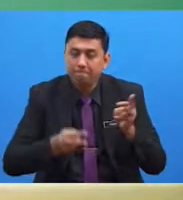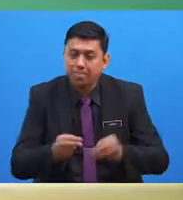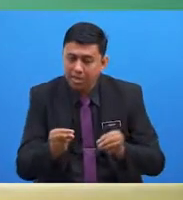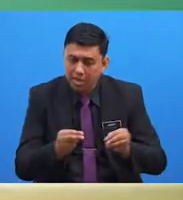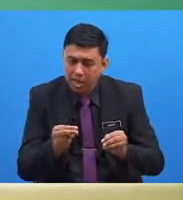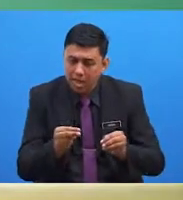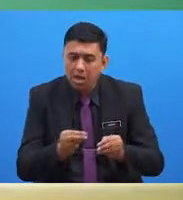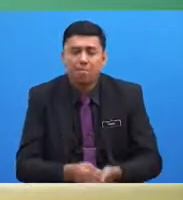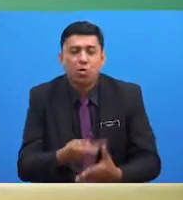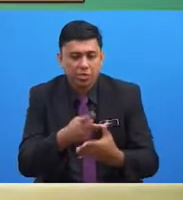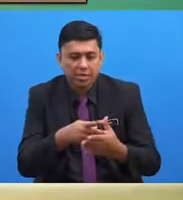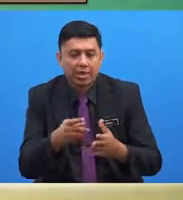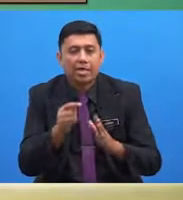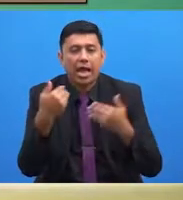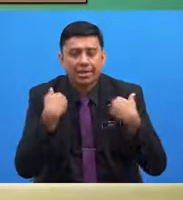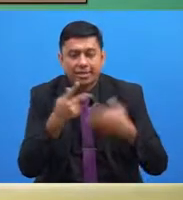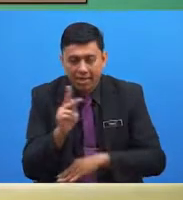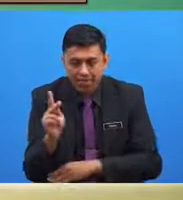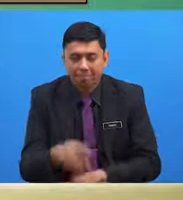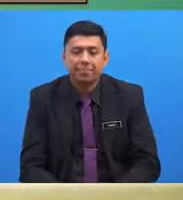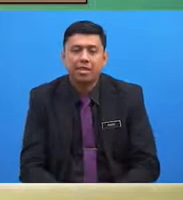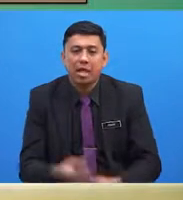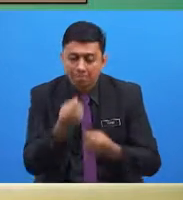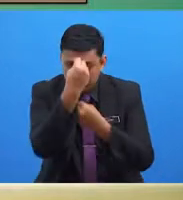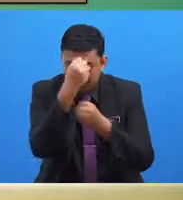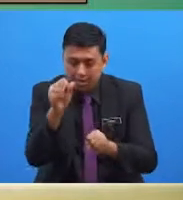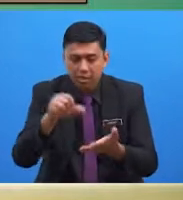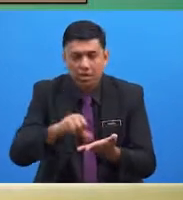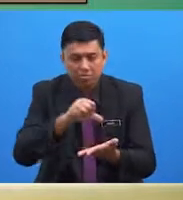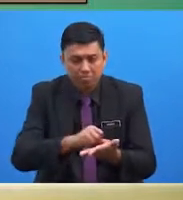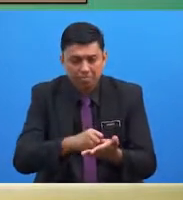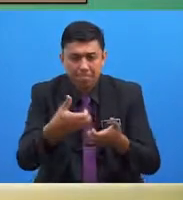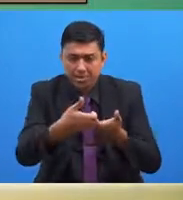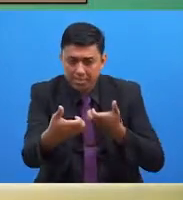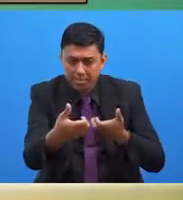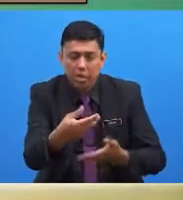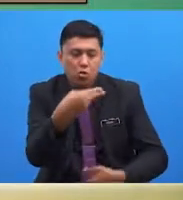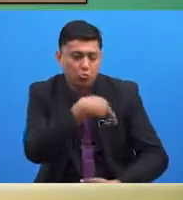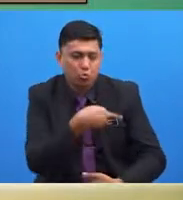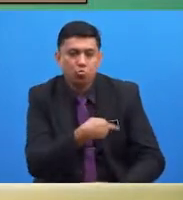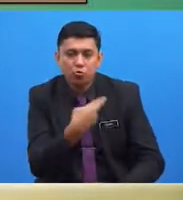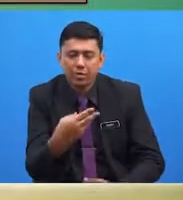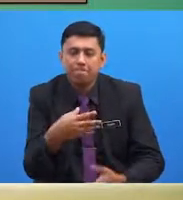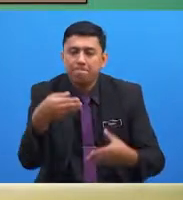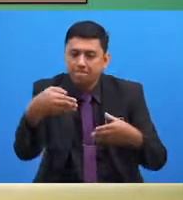ditubuhkan, menyediakan akaun pengasingan untung rugi dalam bentuk T dan format